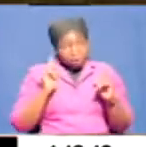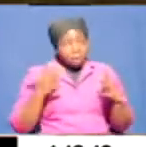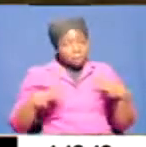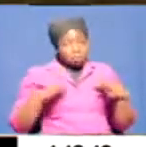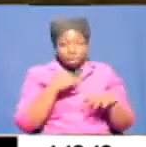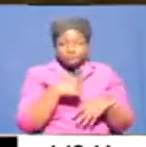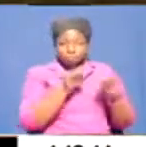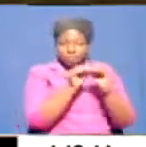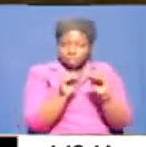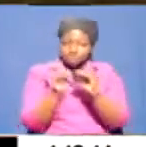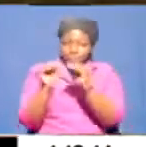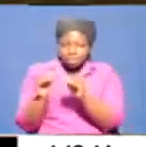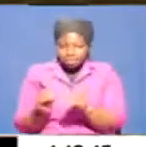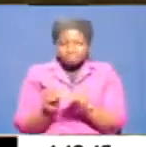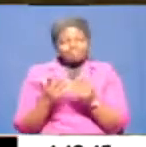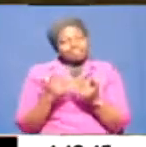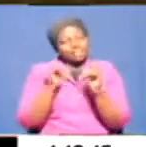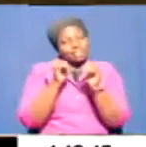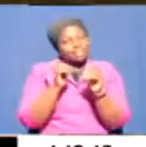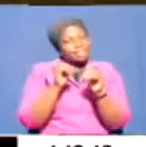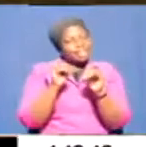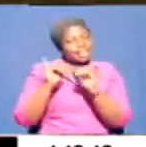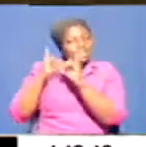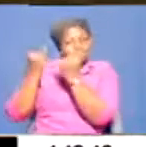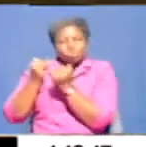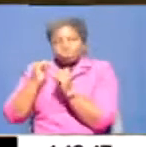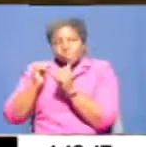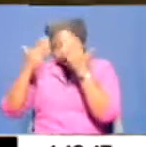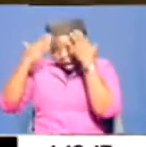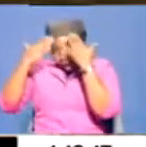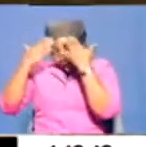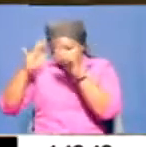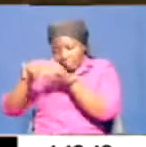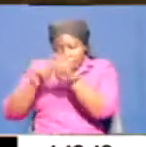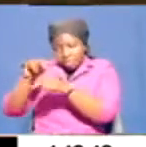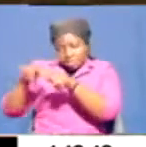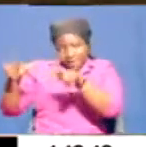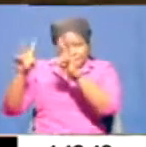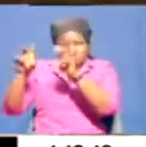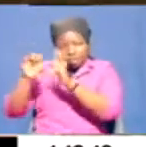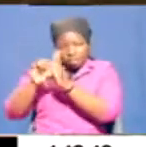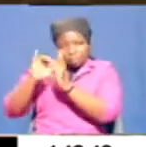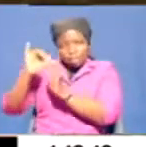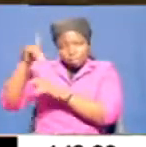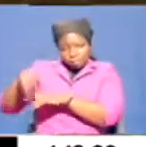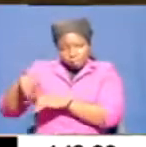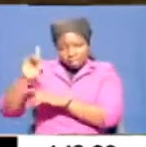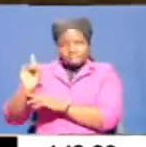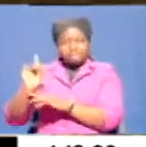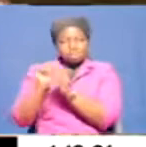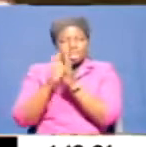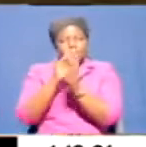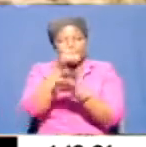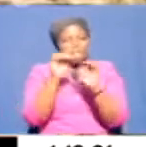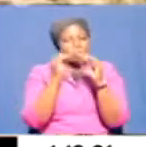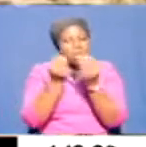vikao na mashirika ambayo yako na ufahamu kuhusu jambo kama hili la mashamba, kama vile IPD na mengineyo, wapewe